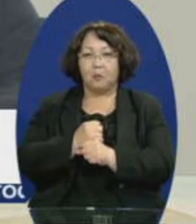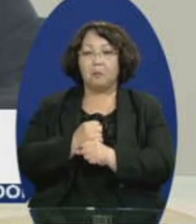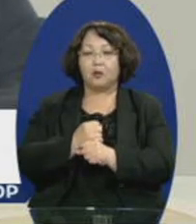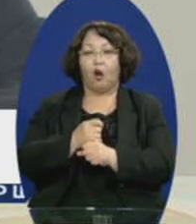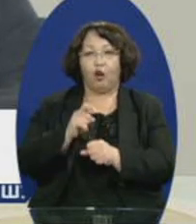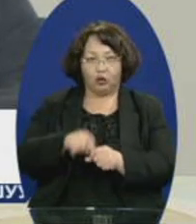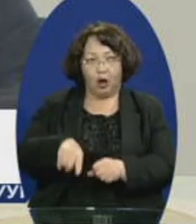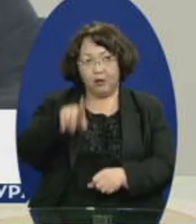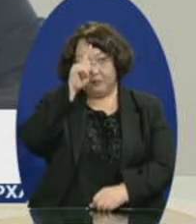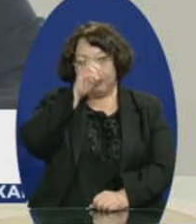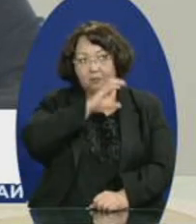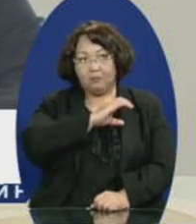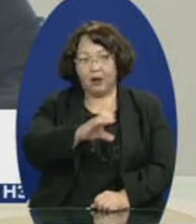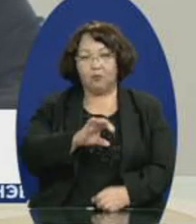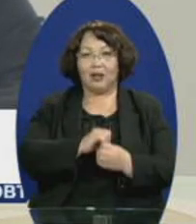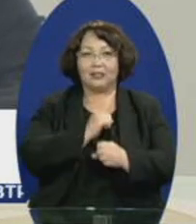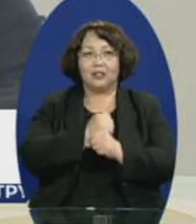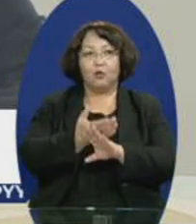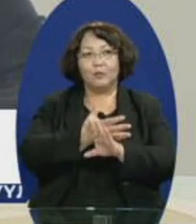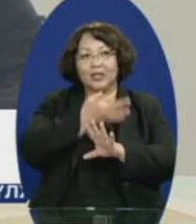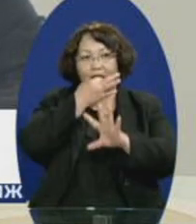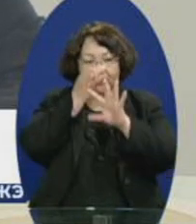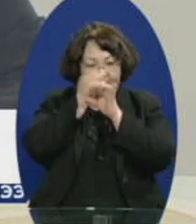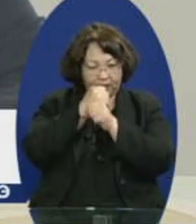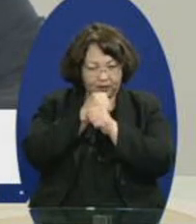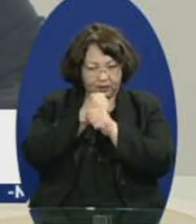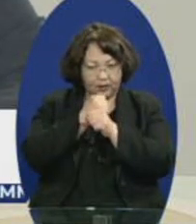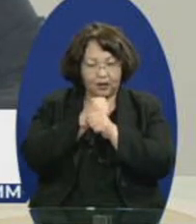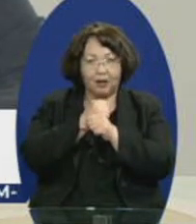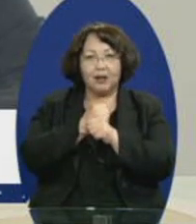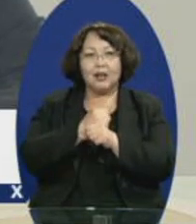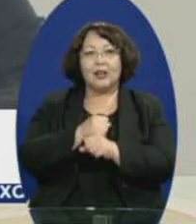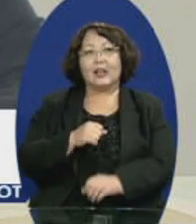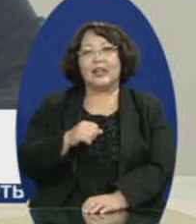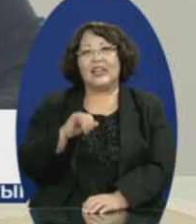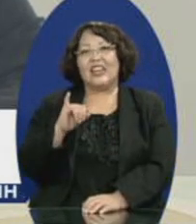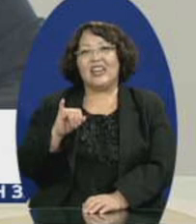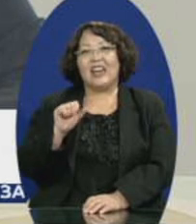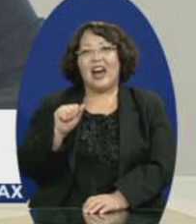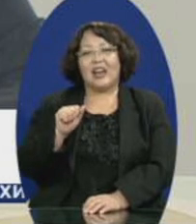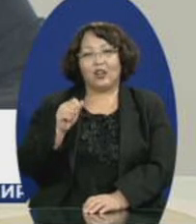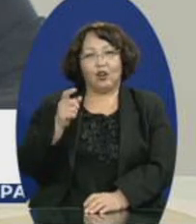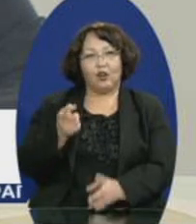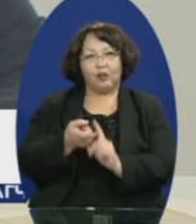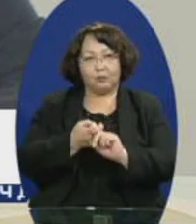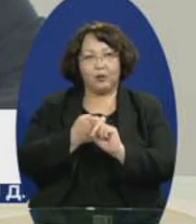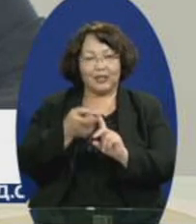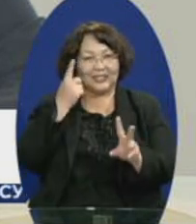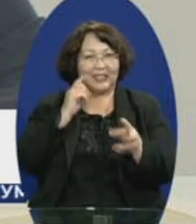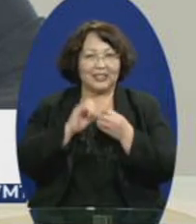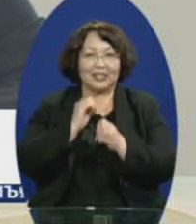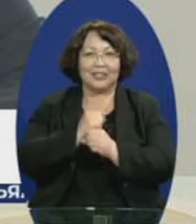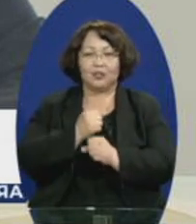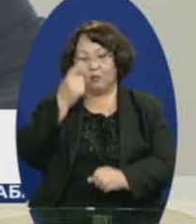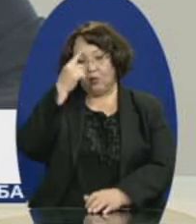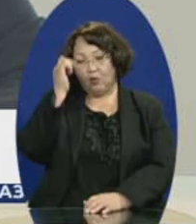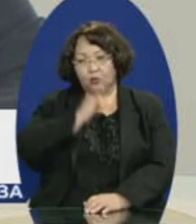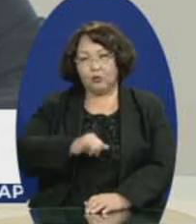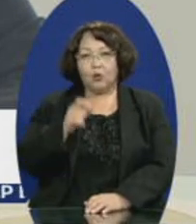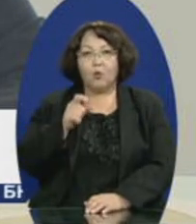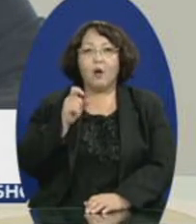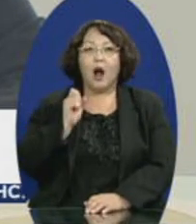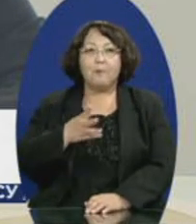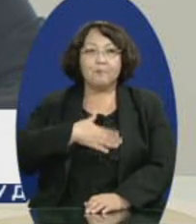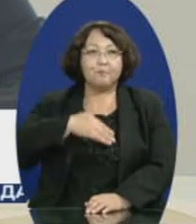дундаа өрдөцөн сэргийлэх үйлчлэг оншилгооны хиймэл оюун ухаан тулгуурлан хийх Нүрэ Монгол төвийг нээж байна. Энэ төв Монгол улсын хүн амын эрүүл